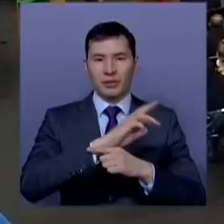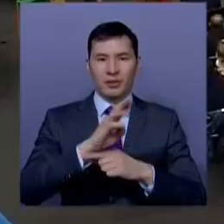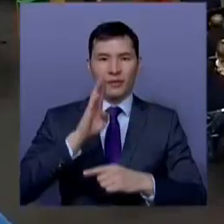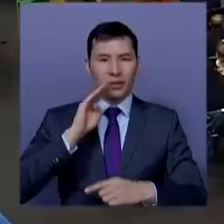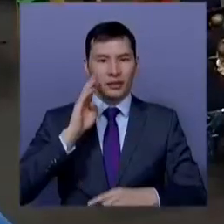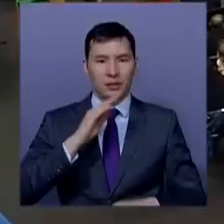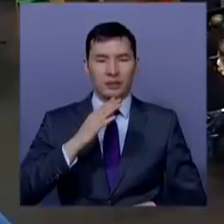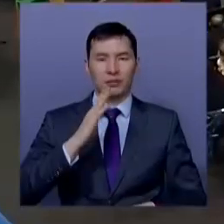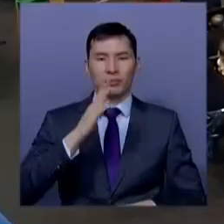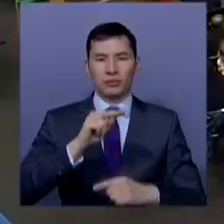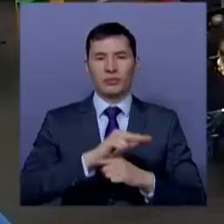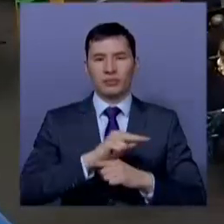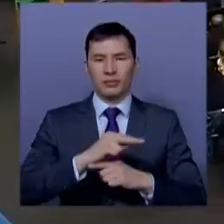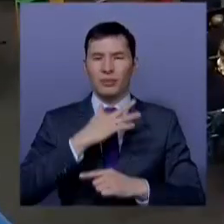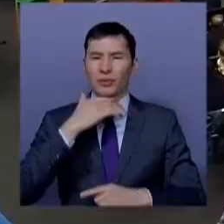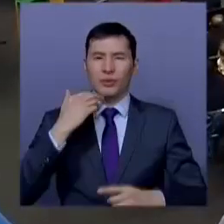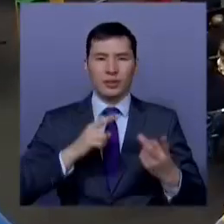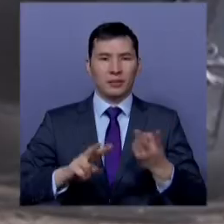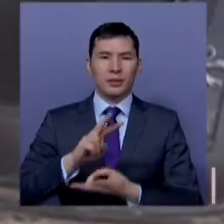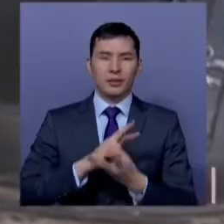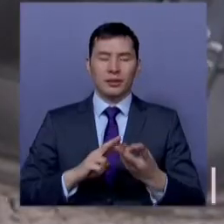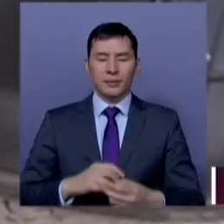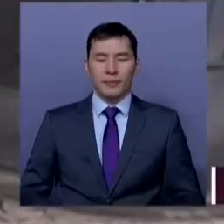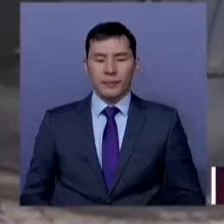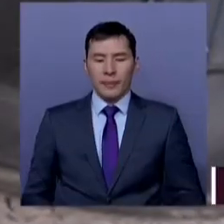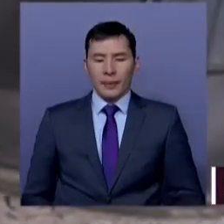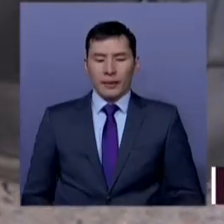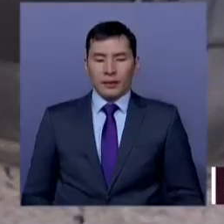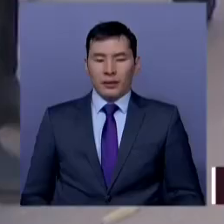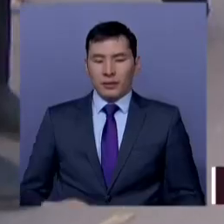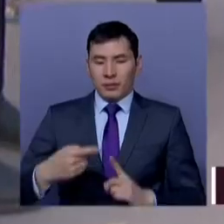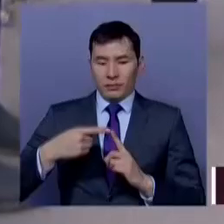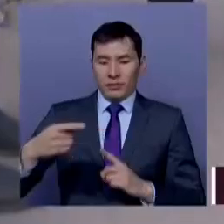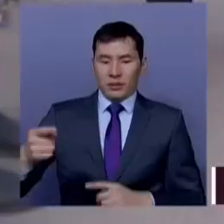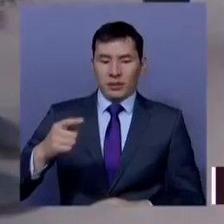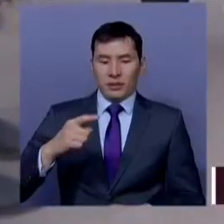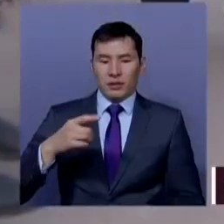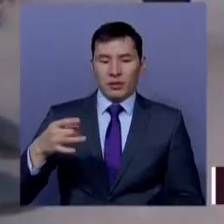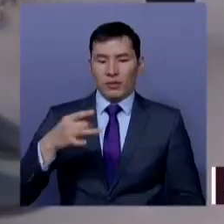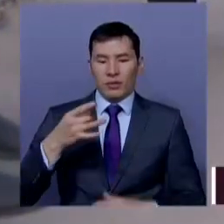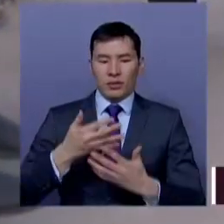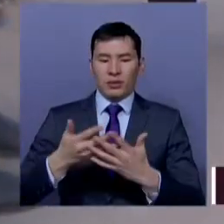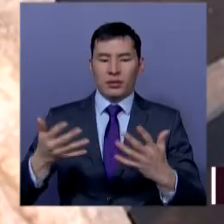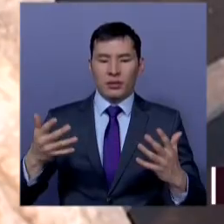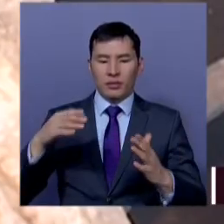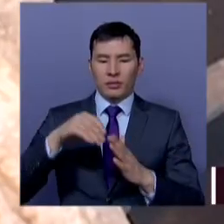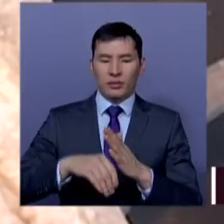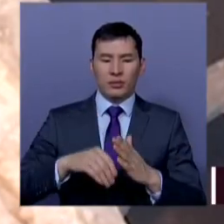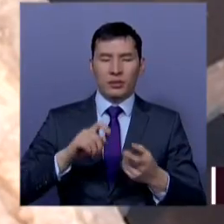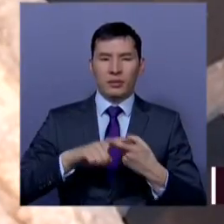вот там работы будут проводиться. Жалпы бил аудандарда коммуналдық қызметтер жоспарлы түрде жүргізілетін